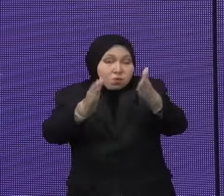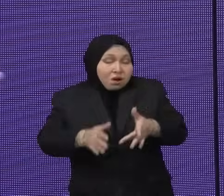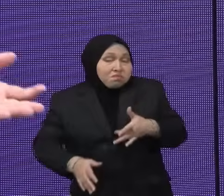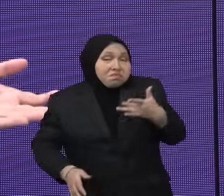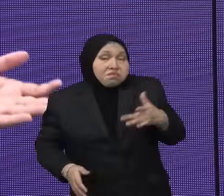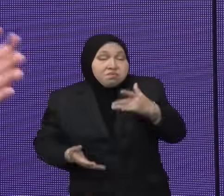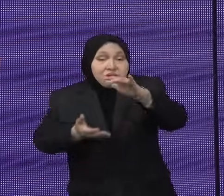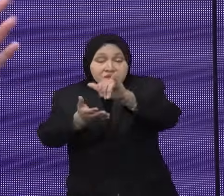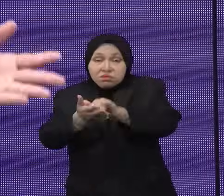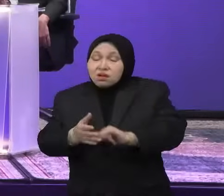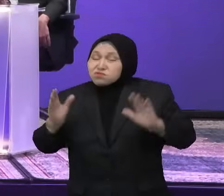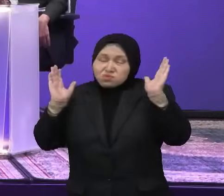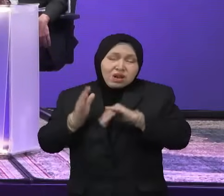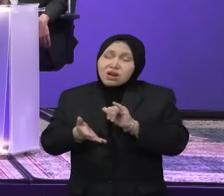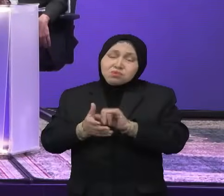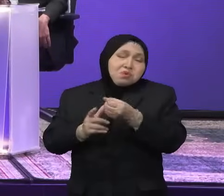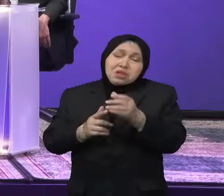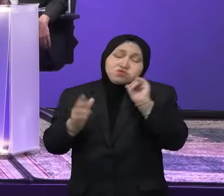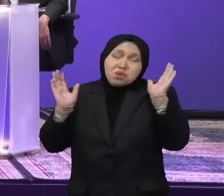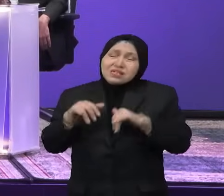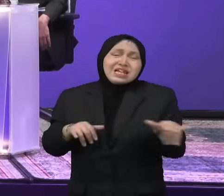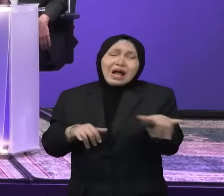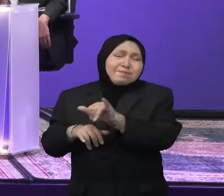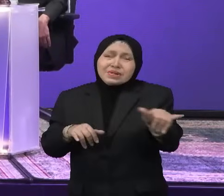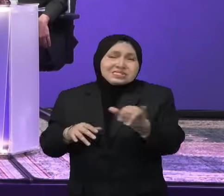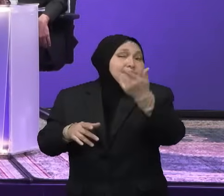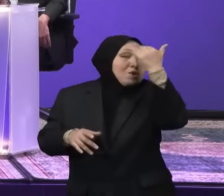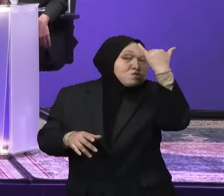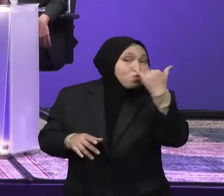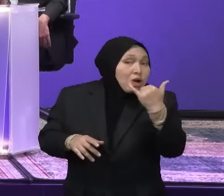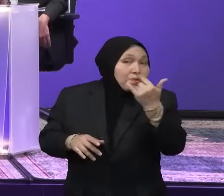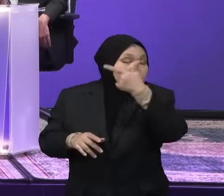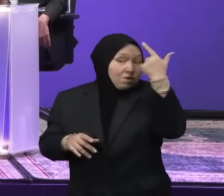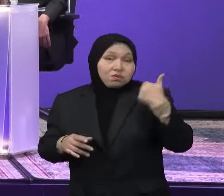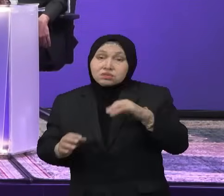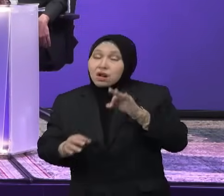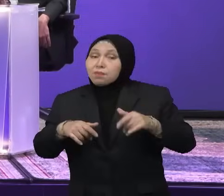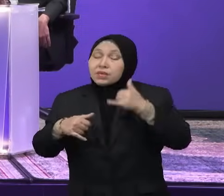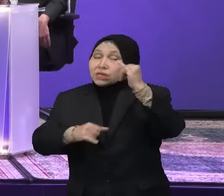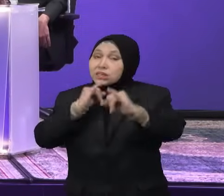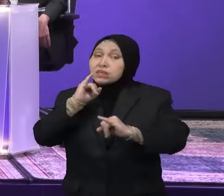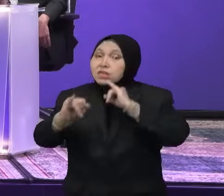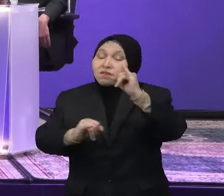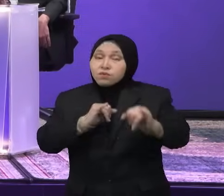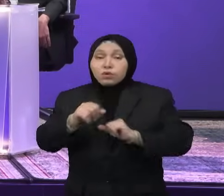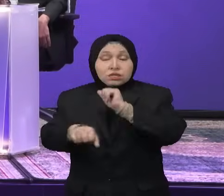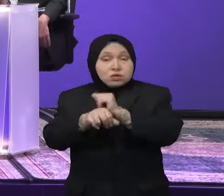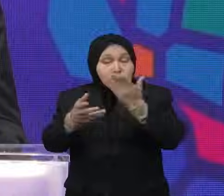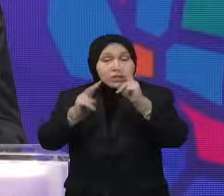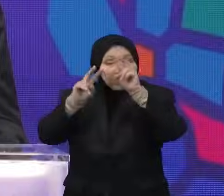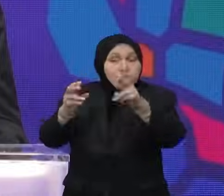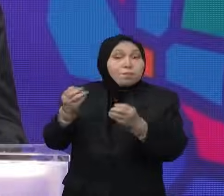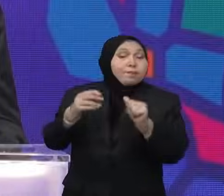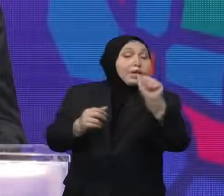bahawa solat ke tak solat lebih kurang je ya. Pasal apa? Pasal kalau pergi interview kerja, biasanya orang tengok berapa A